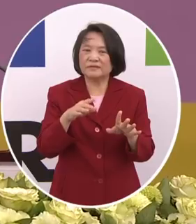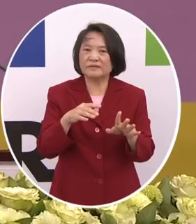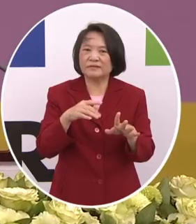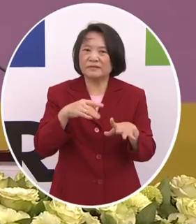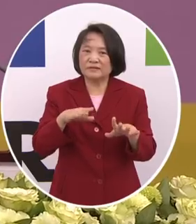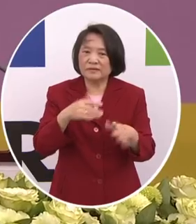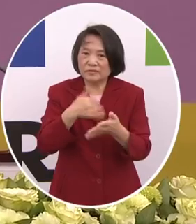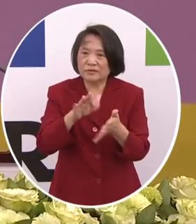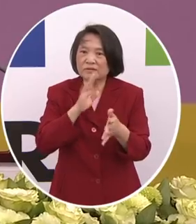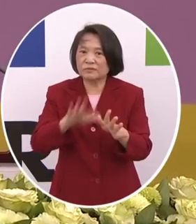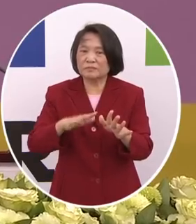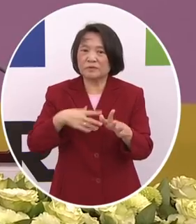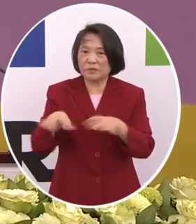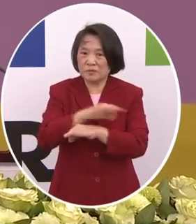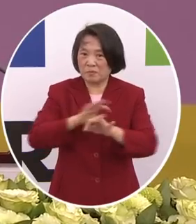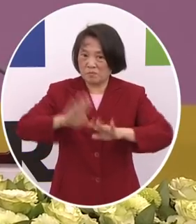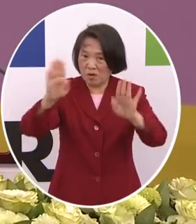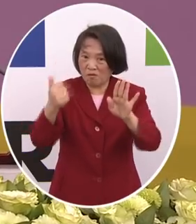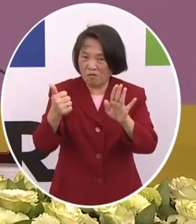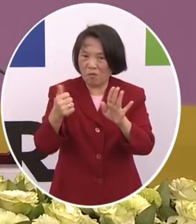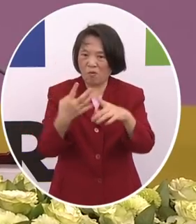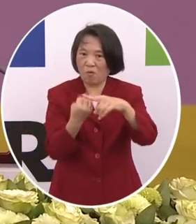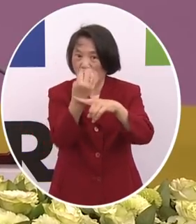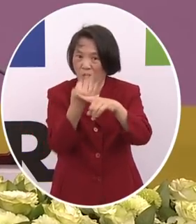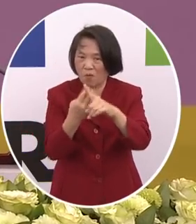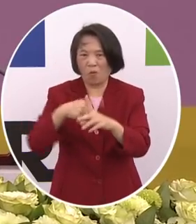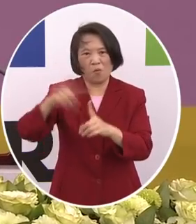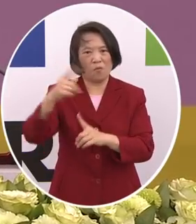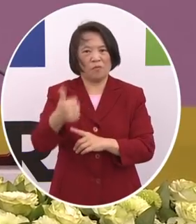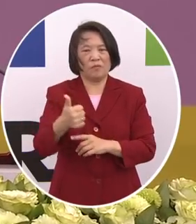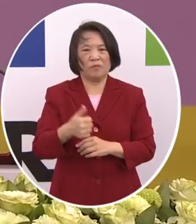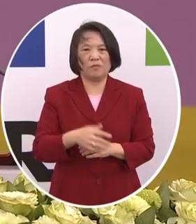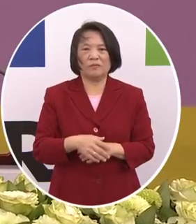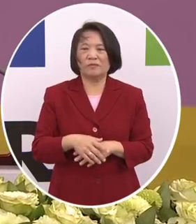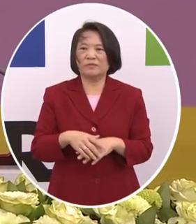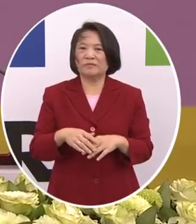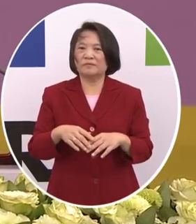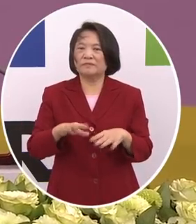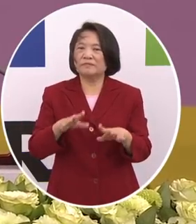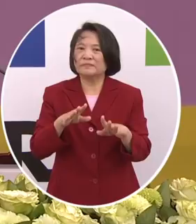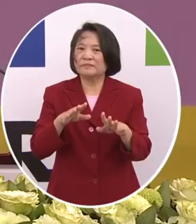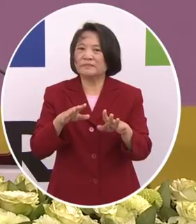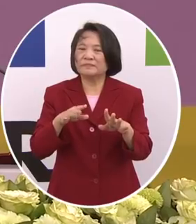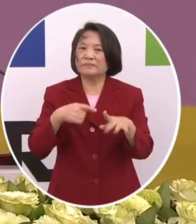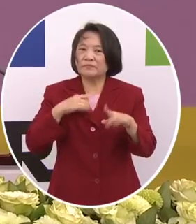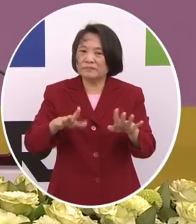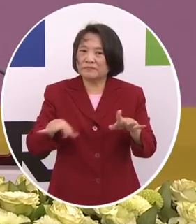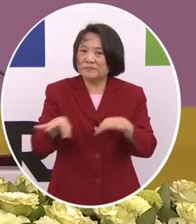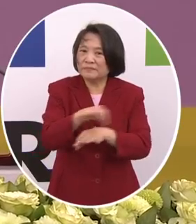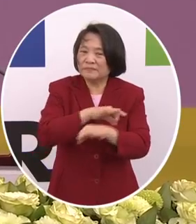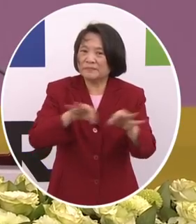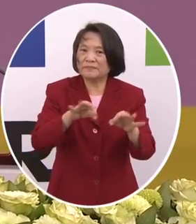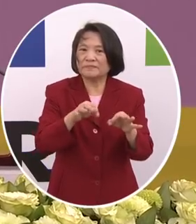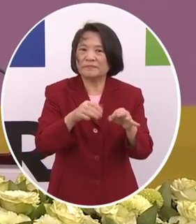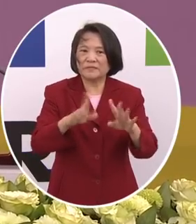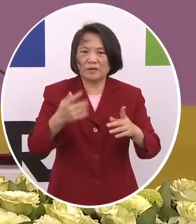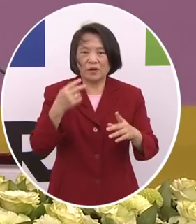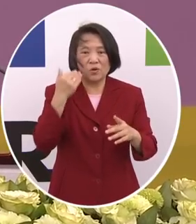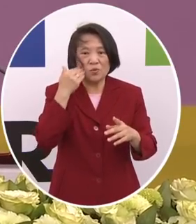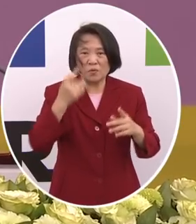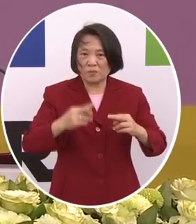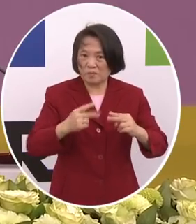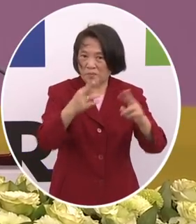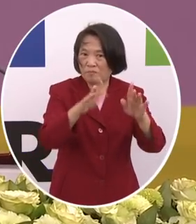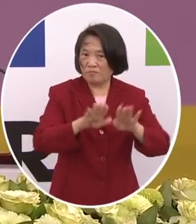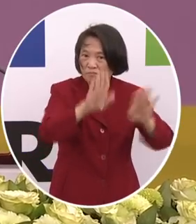创历史新高，结束了薪资倒退十几年的窘境。经济指标变好，当